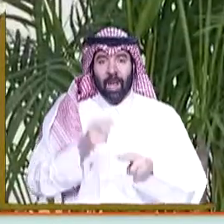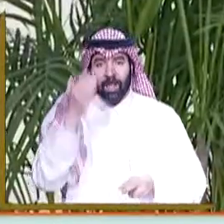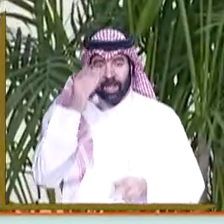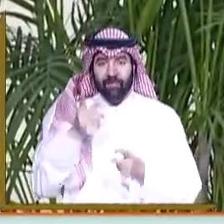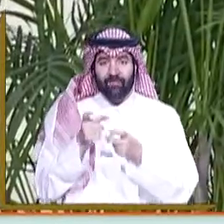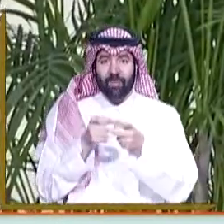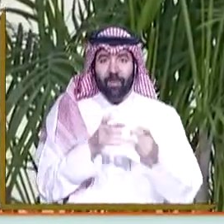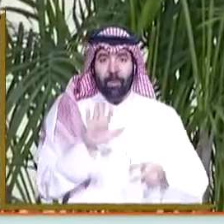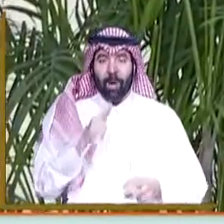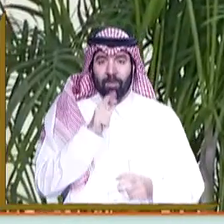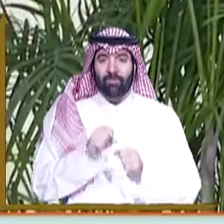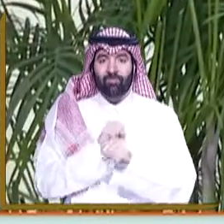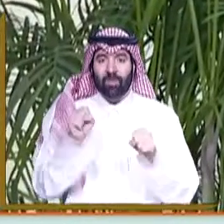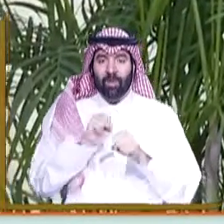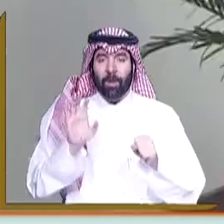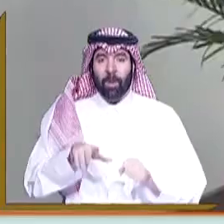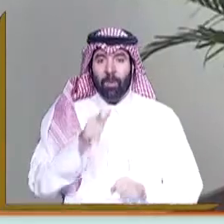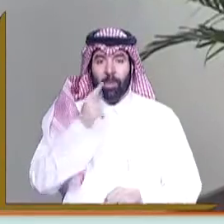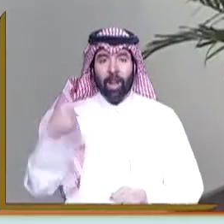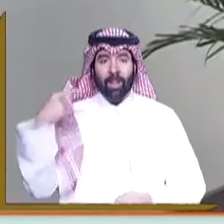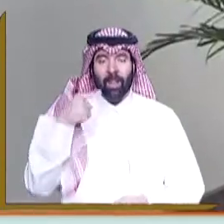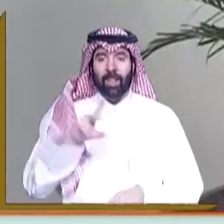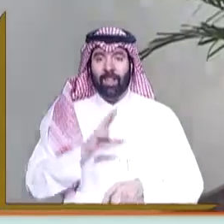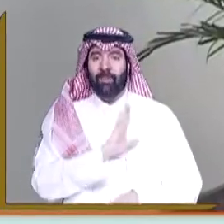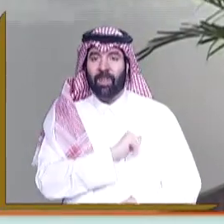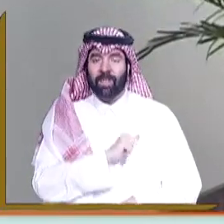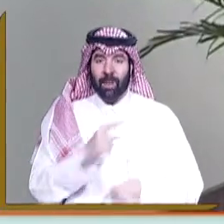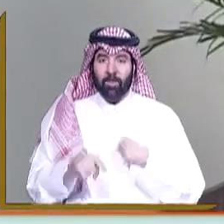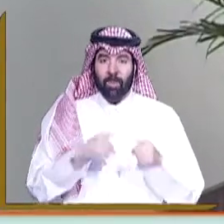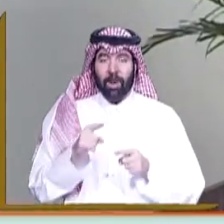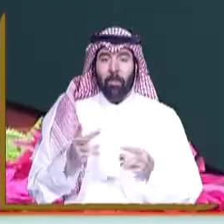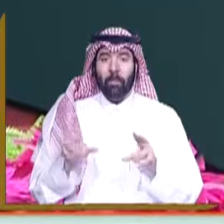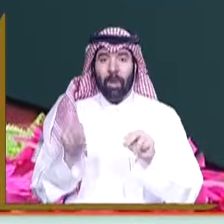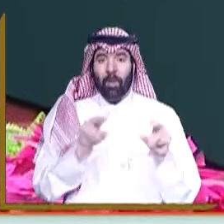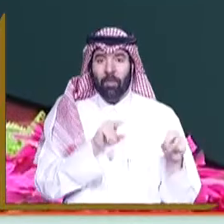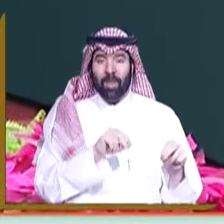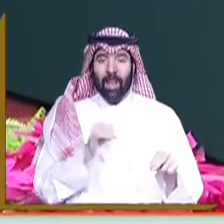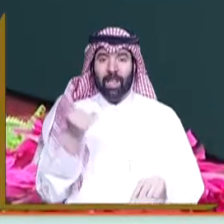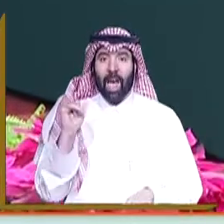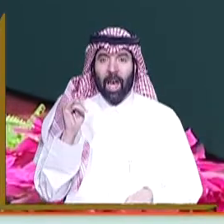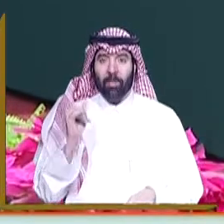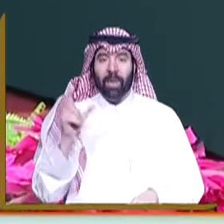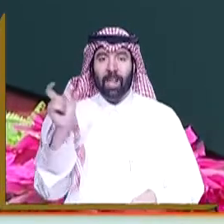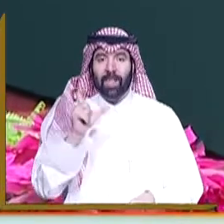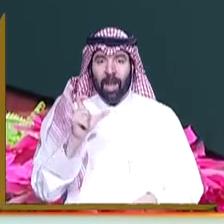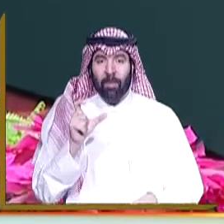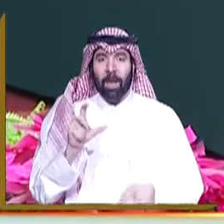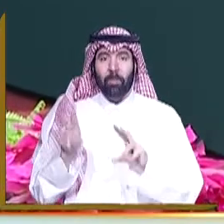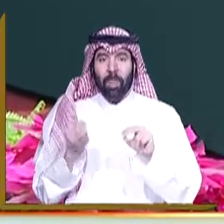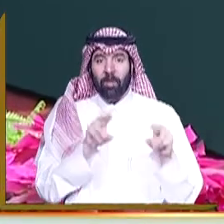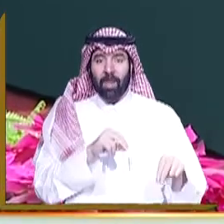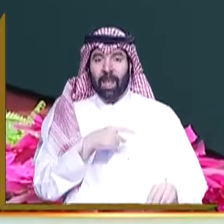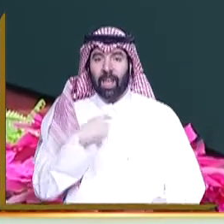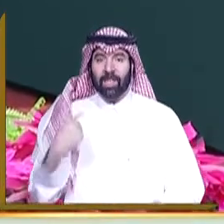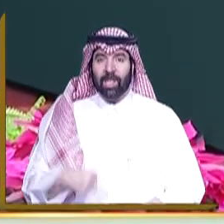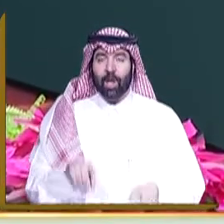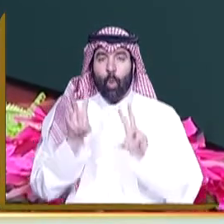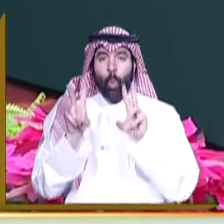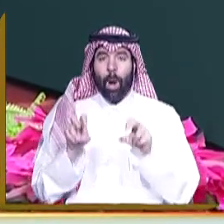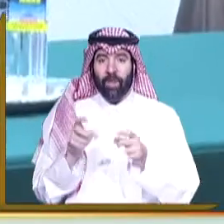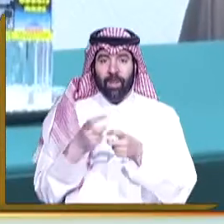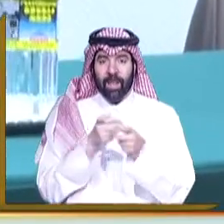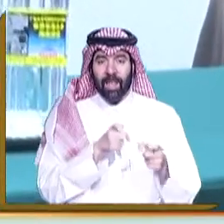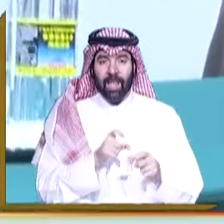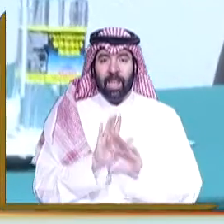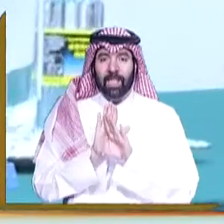وأنه يتطابق مع الدول العربية والإسلامية. كما تم مناقشة ضرورة وقف إطلاق النار وإيصال